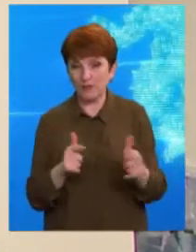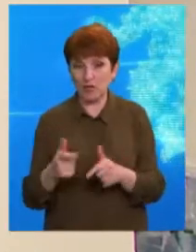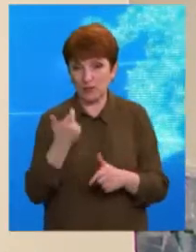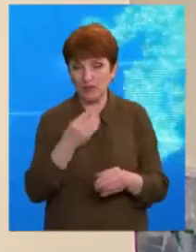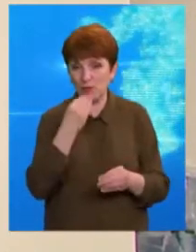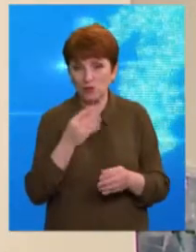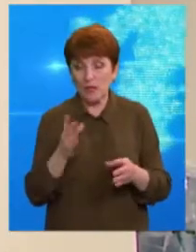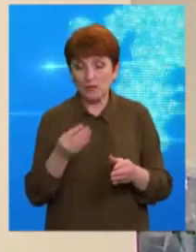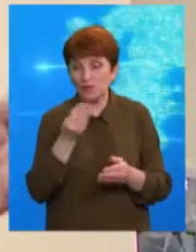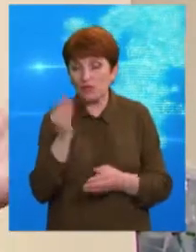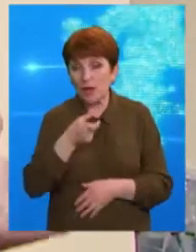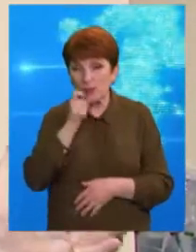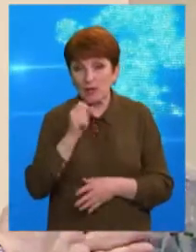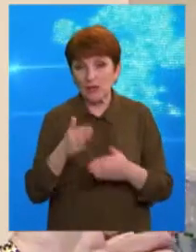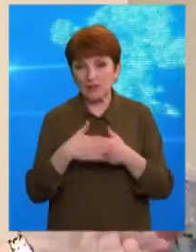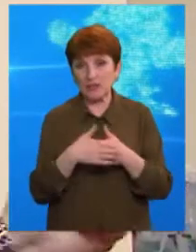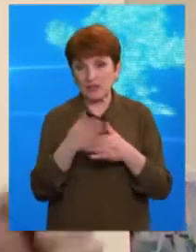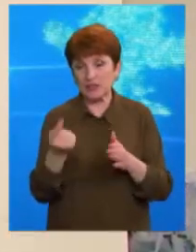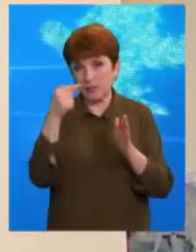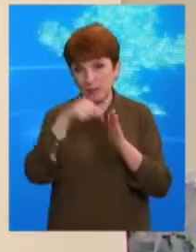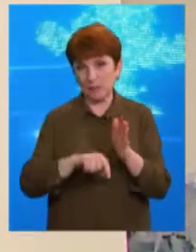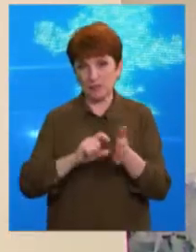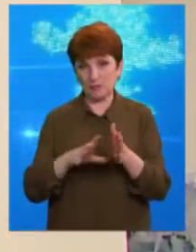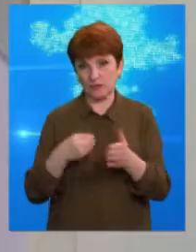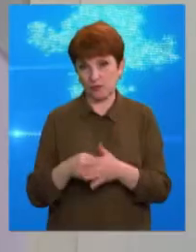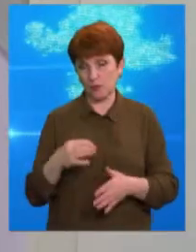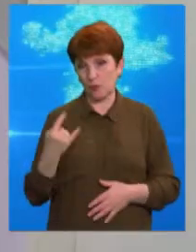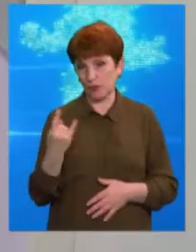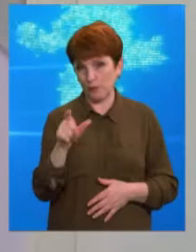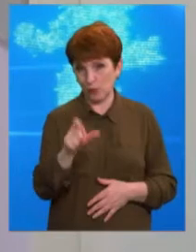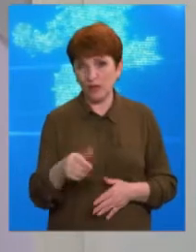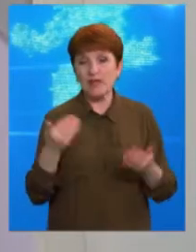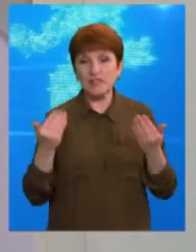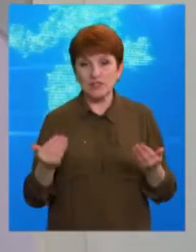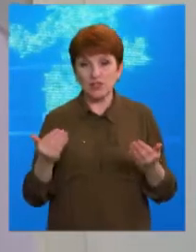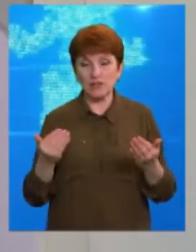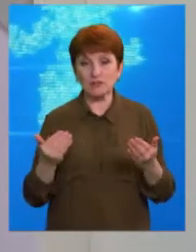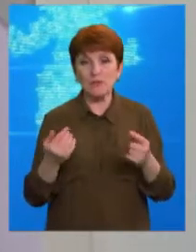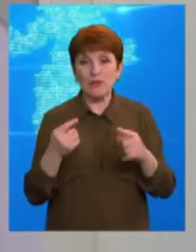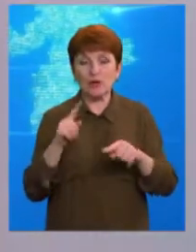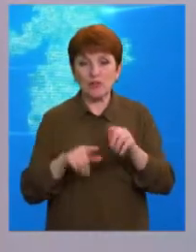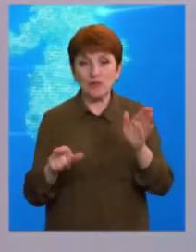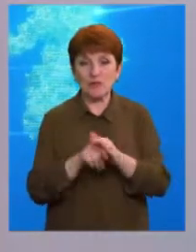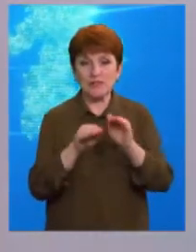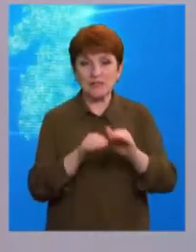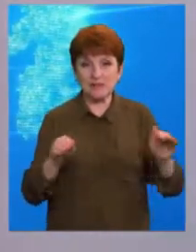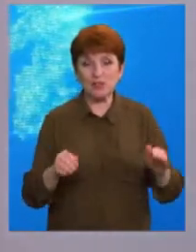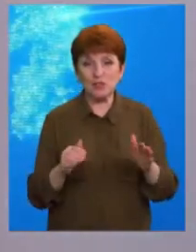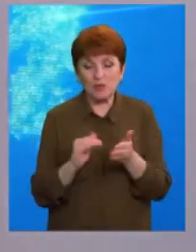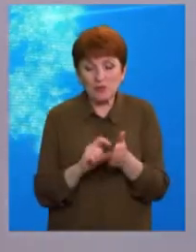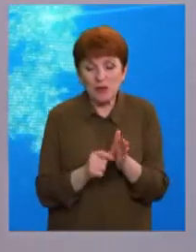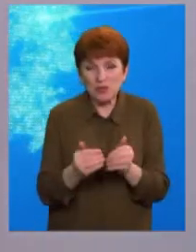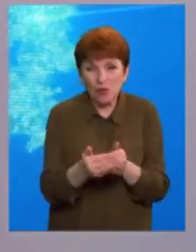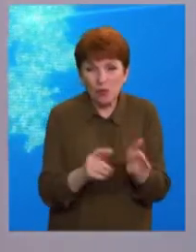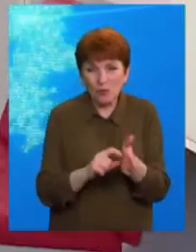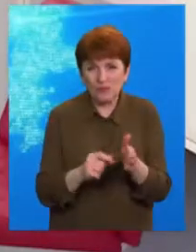ужин, выпить чашку чая, открыть дверь и попасть в палату к своему ребенку. Сейчас в ЧОДКБ родители вместе с детьми ютятся в маленьких